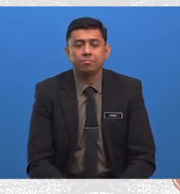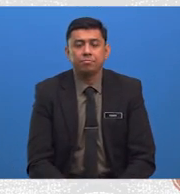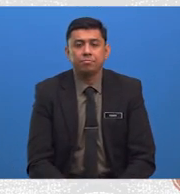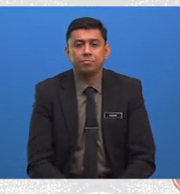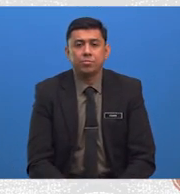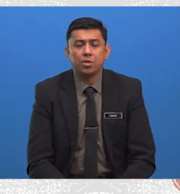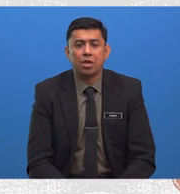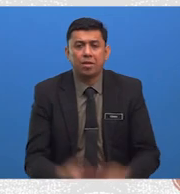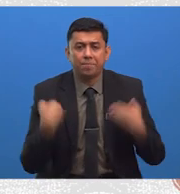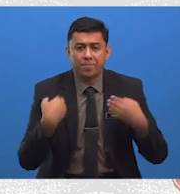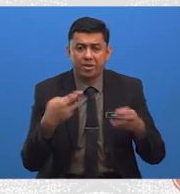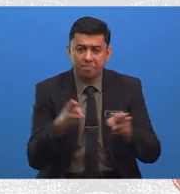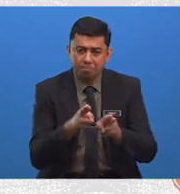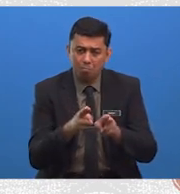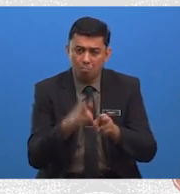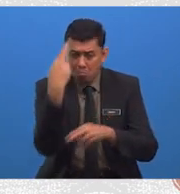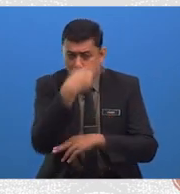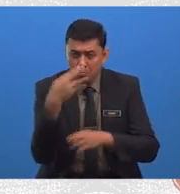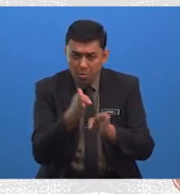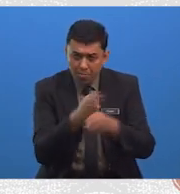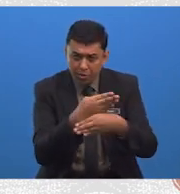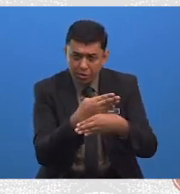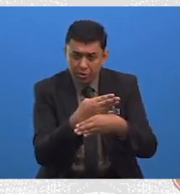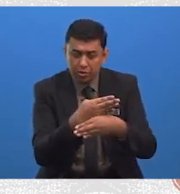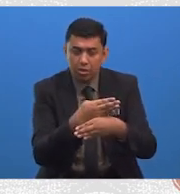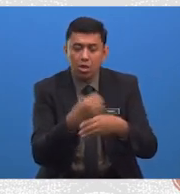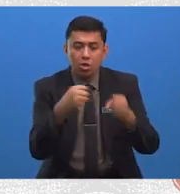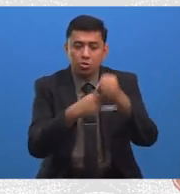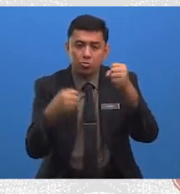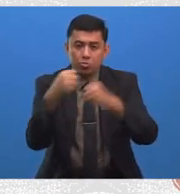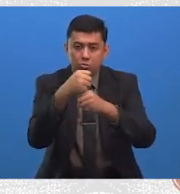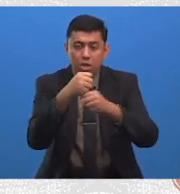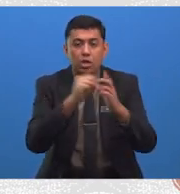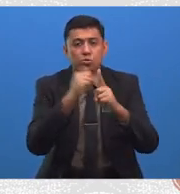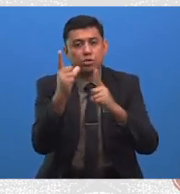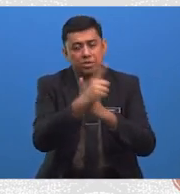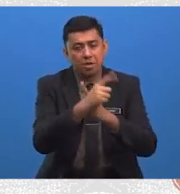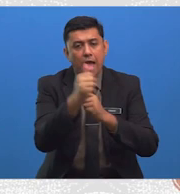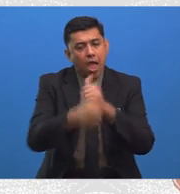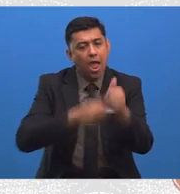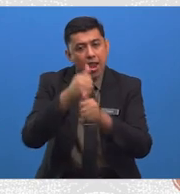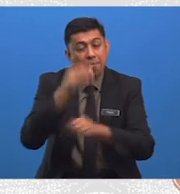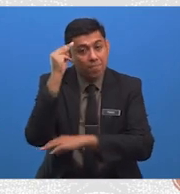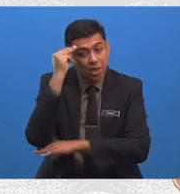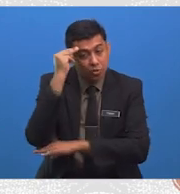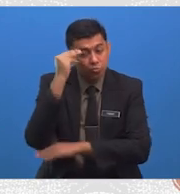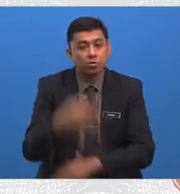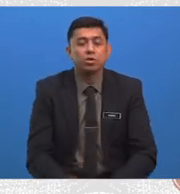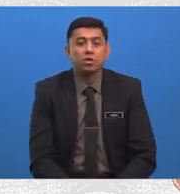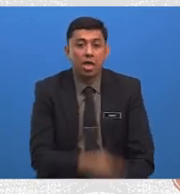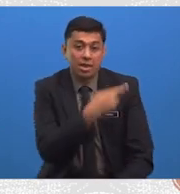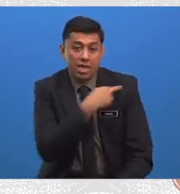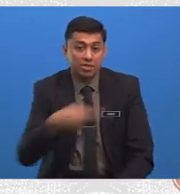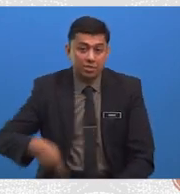Beginilah rupa bentuk struktur sosial masyarakat Kerajaan Alam Melayu. Terdiri daripada